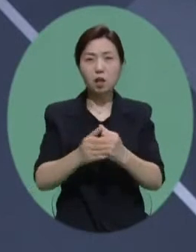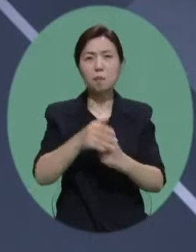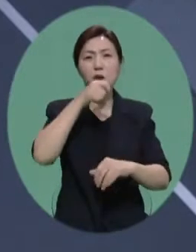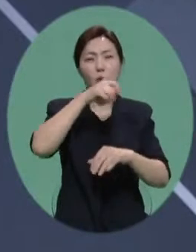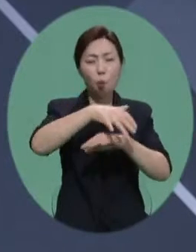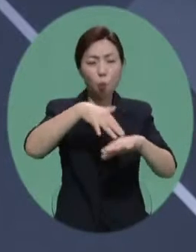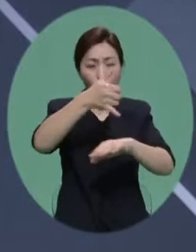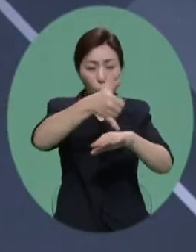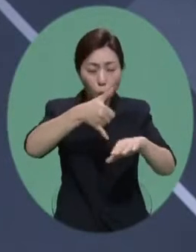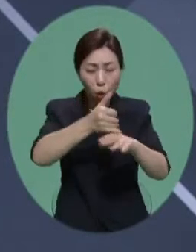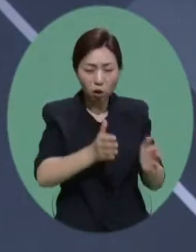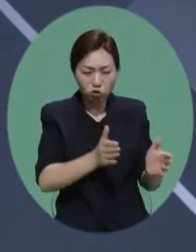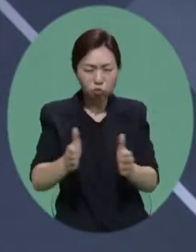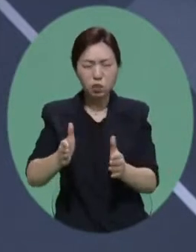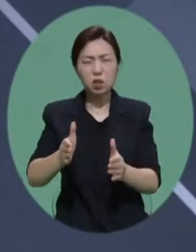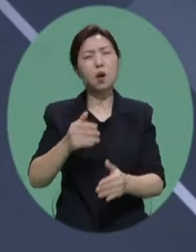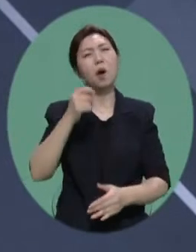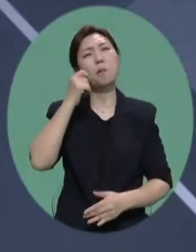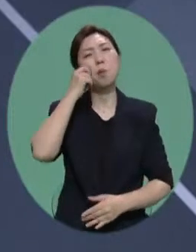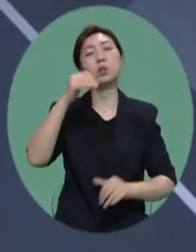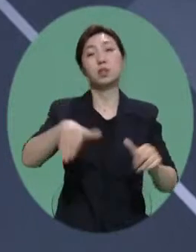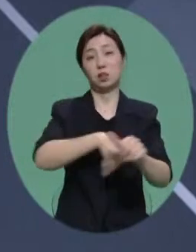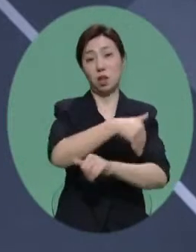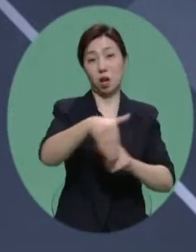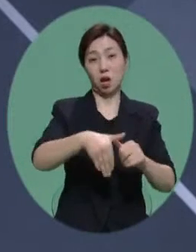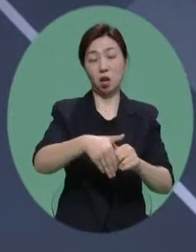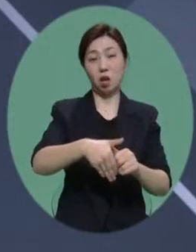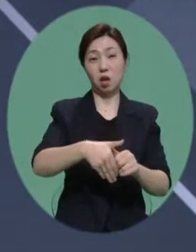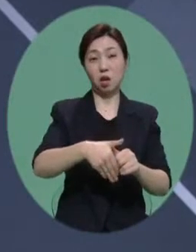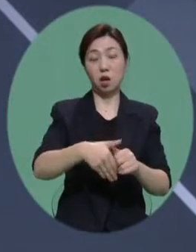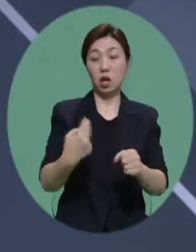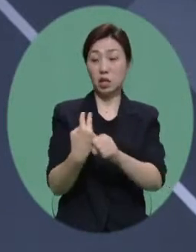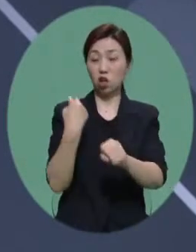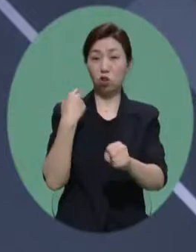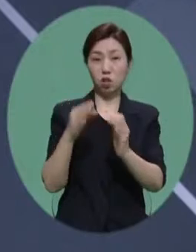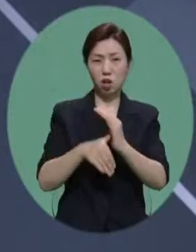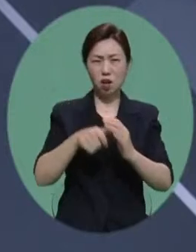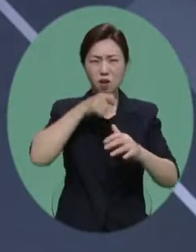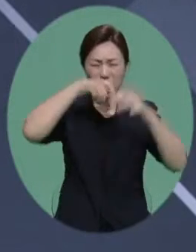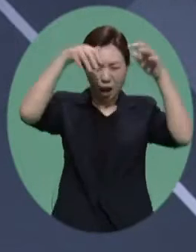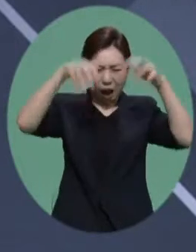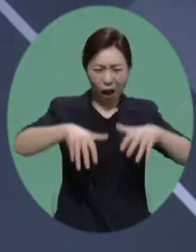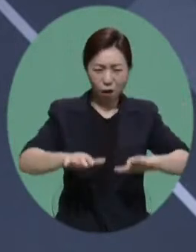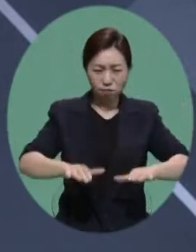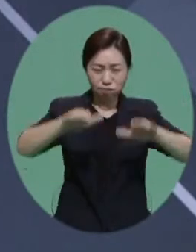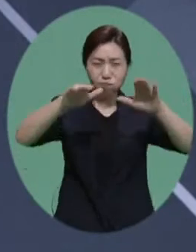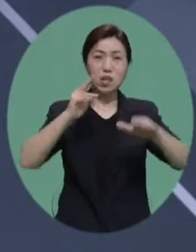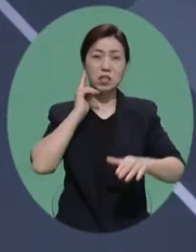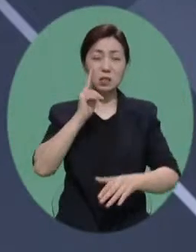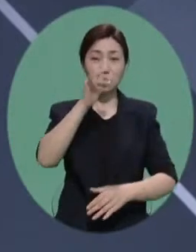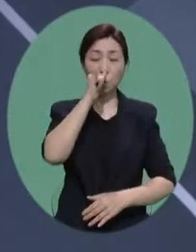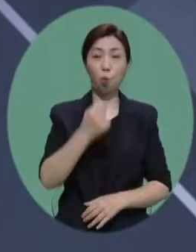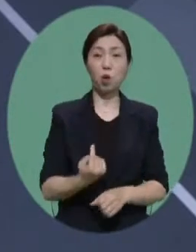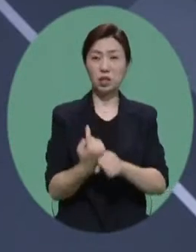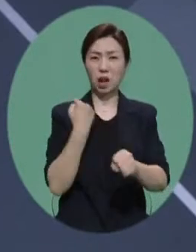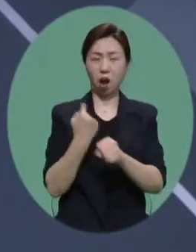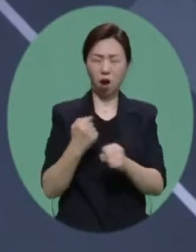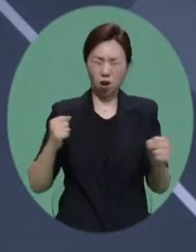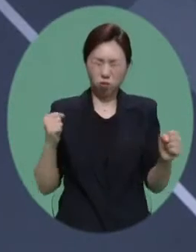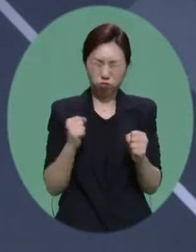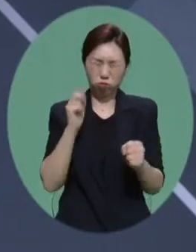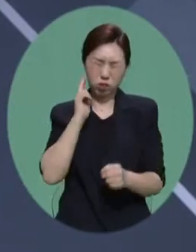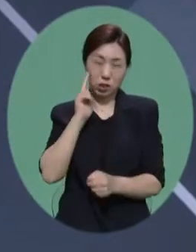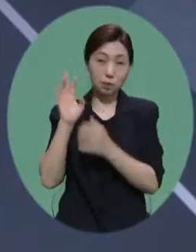그래요 어 20 년도에는 이제 대응 수건 왔고 또 정년에 는 또 강치가 있었고 지금 가뭄이 계속